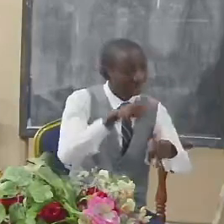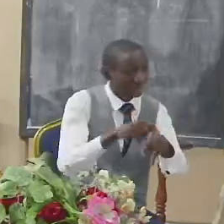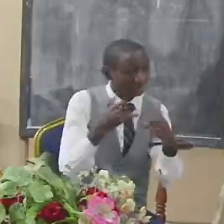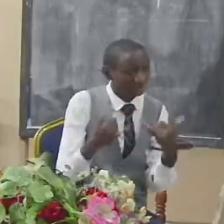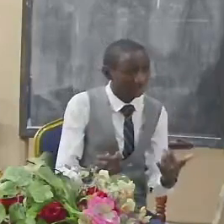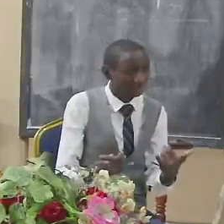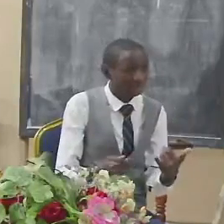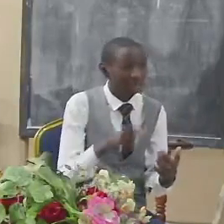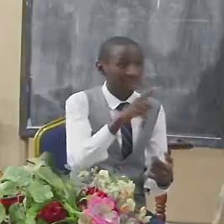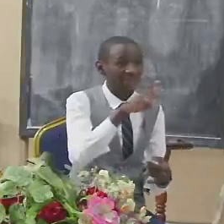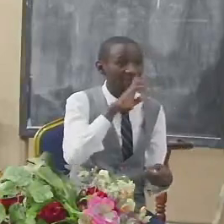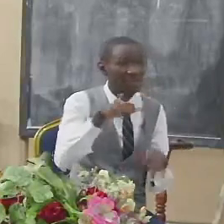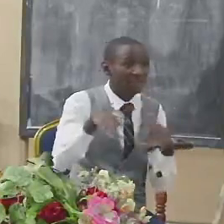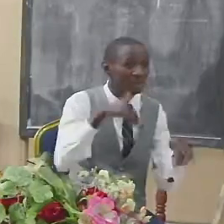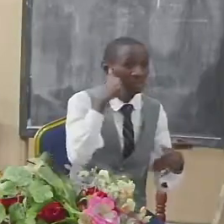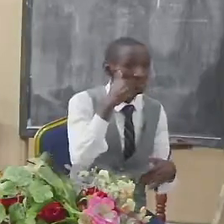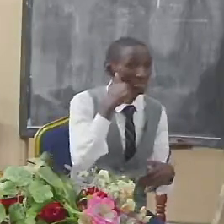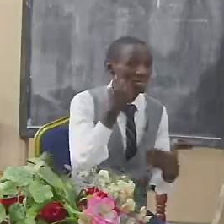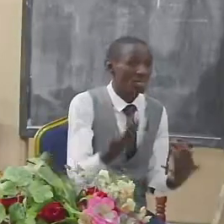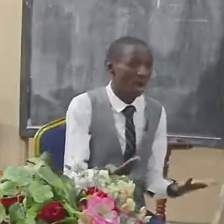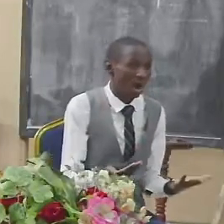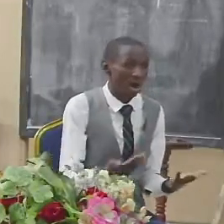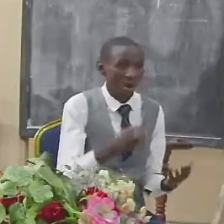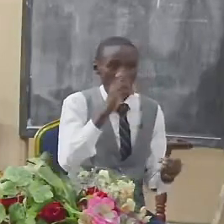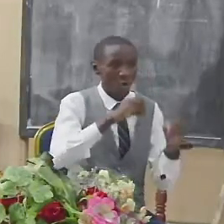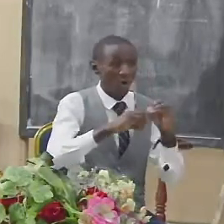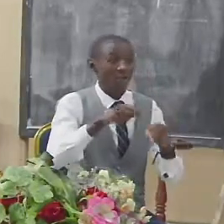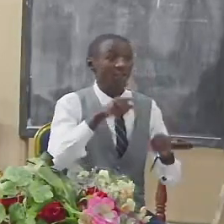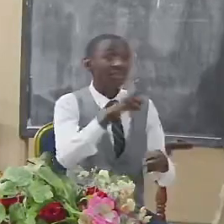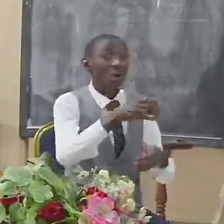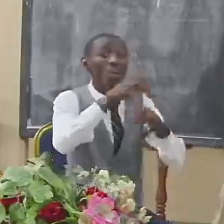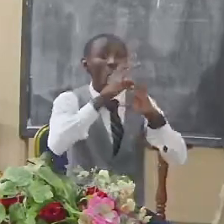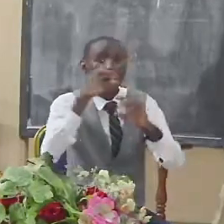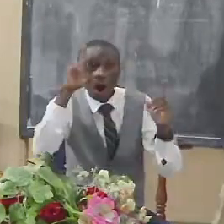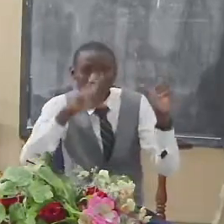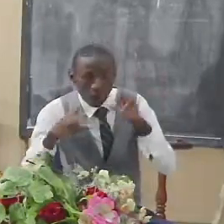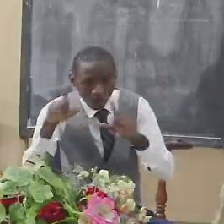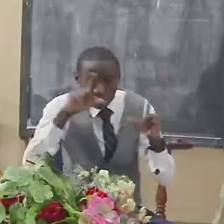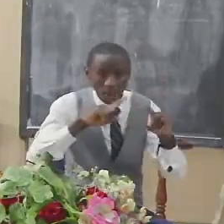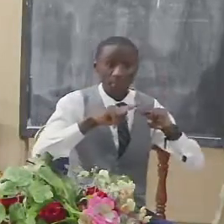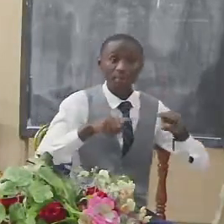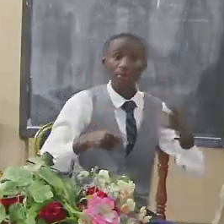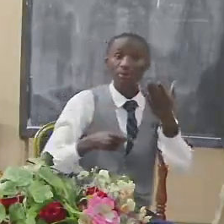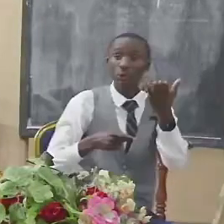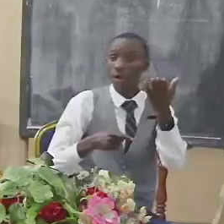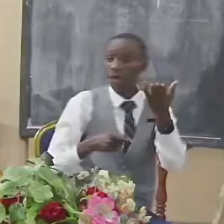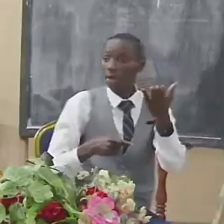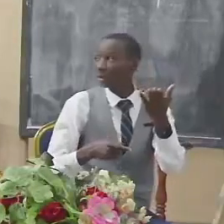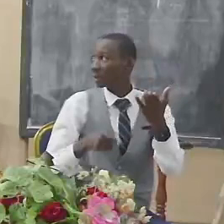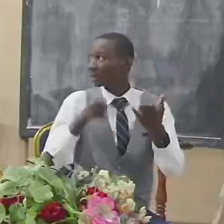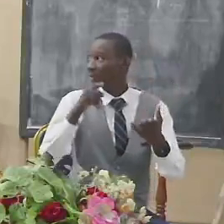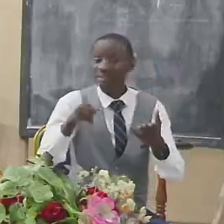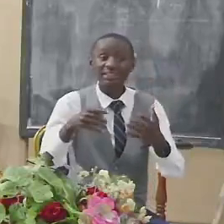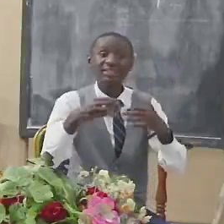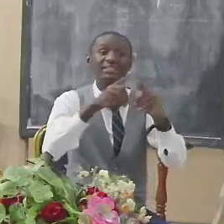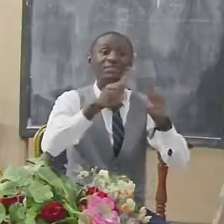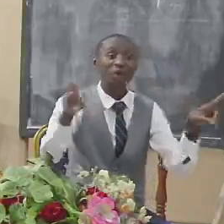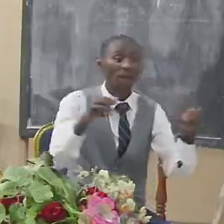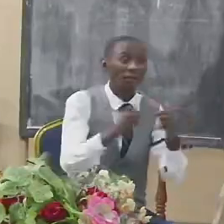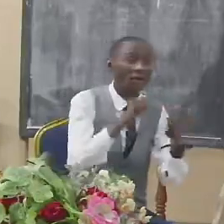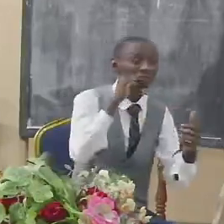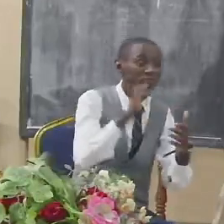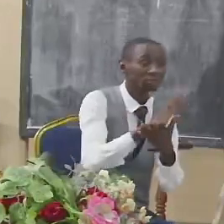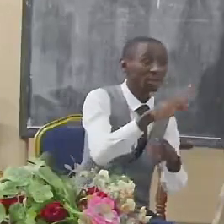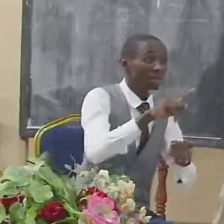wakati, tu es dans la débauche. Oui. Tu bois l'alcool. Toi, oui, tu es en train de